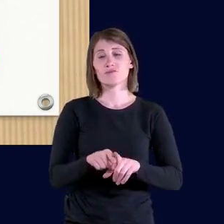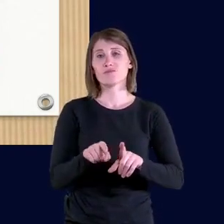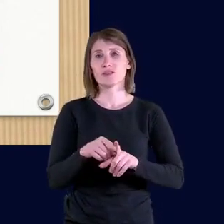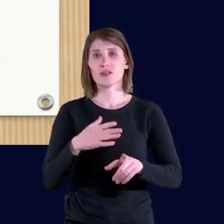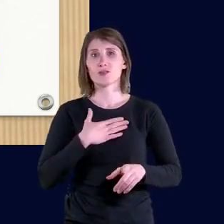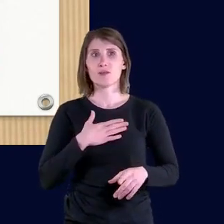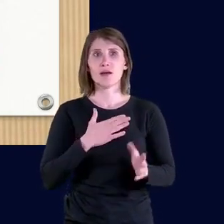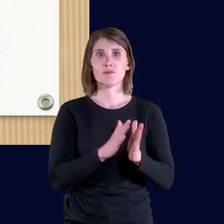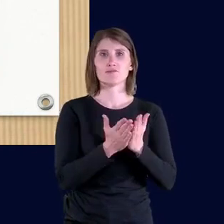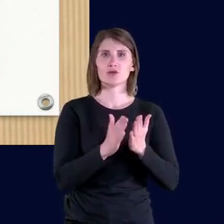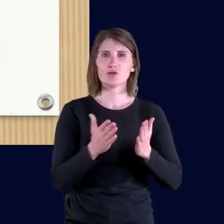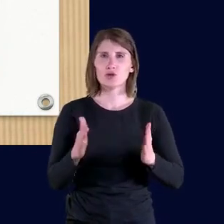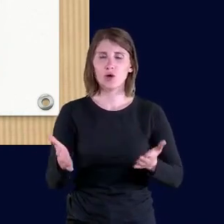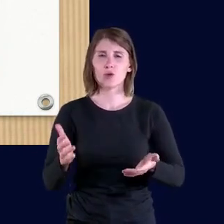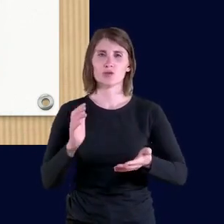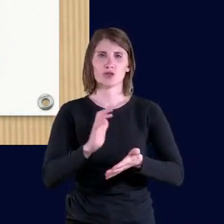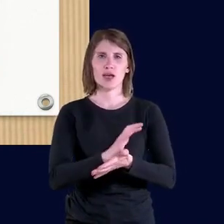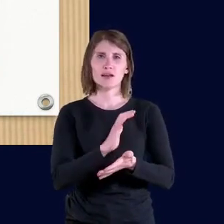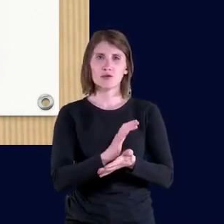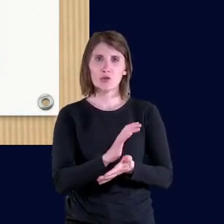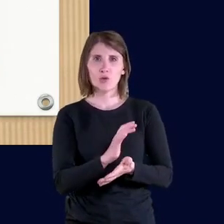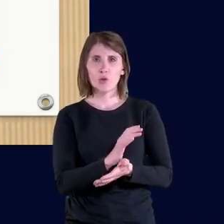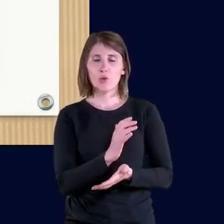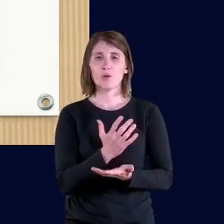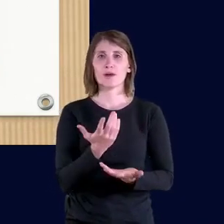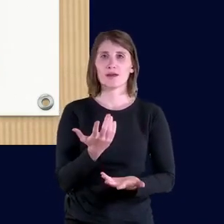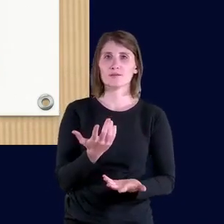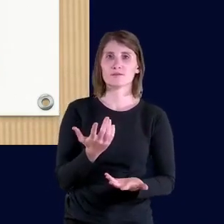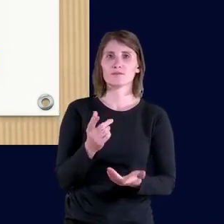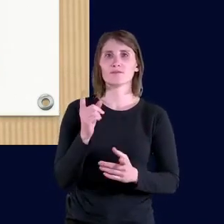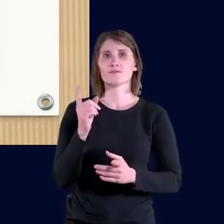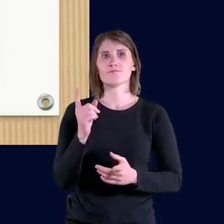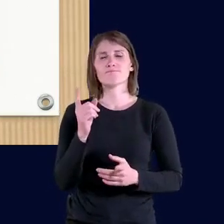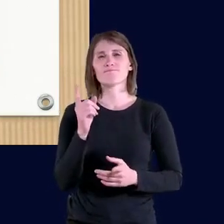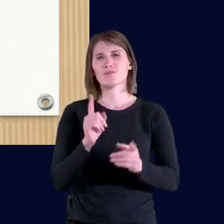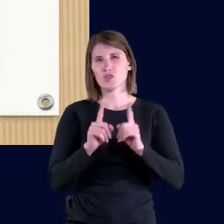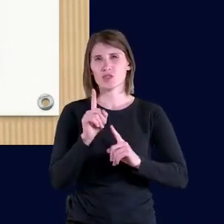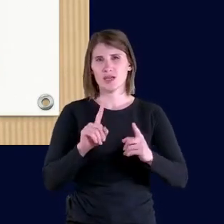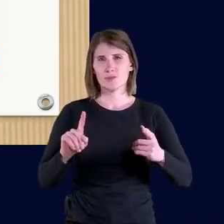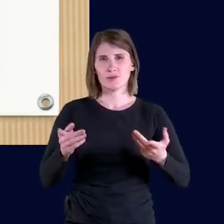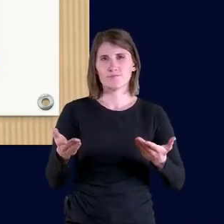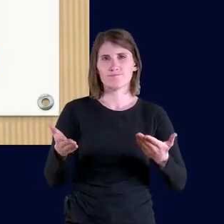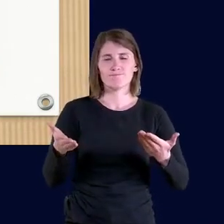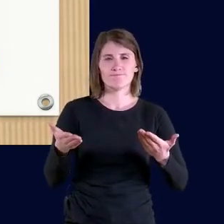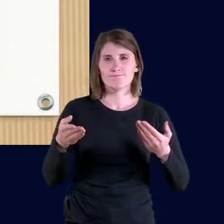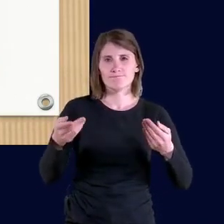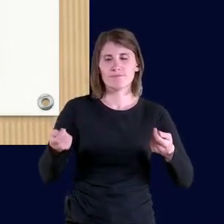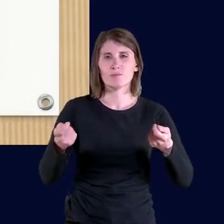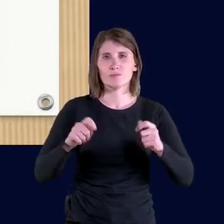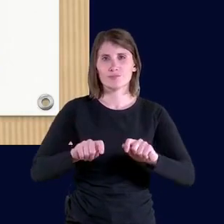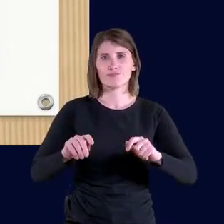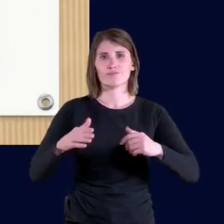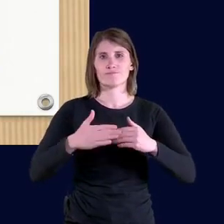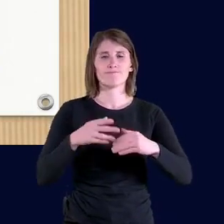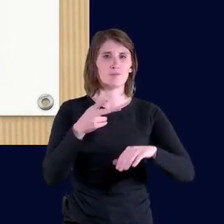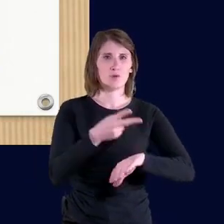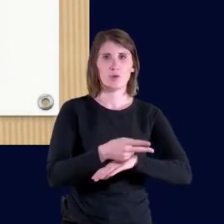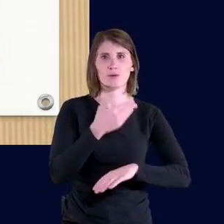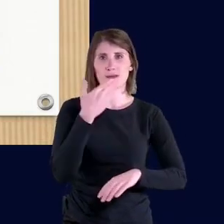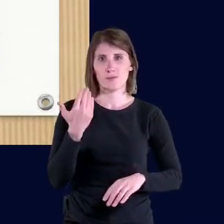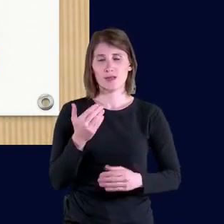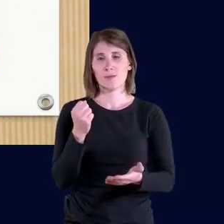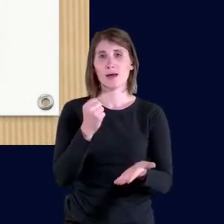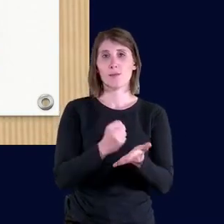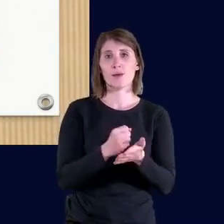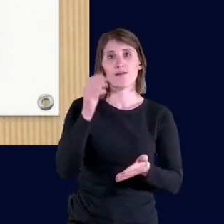książki artykuły które również niestety z zamkniętym dostępie prawa autorskie